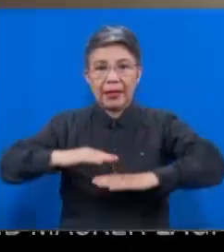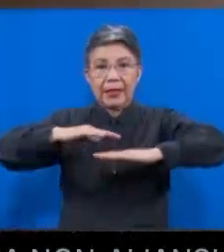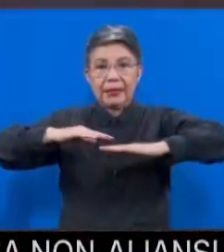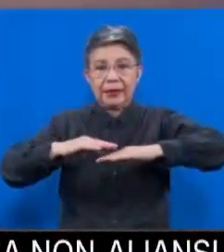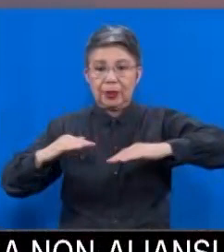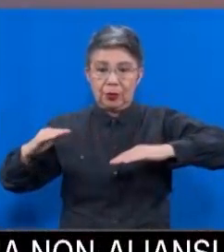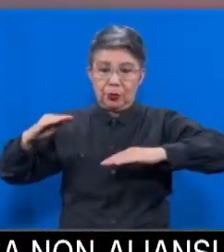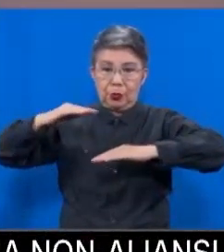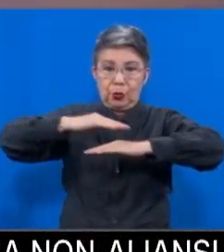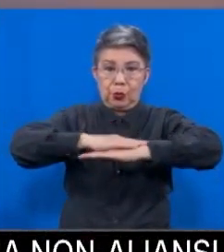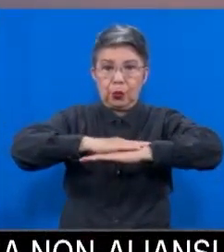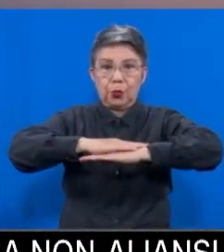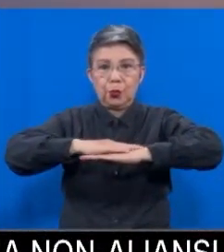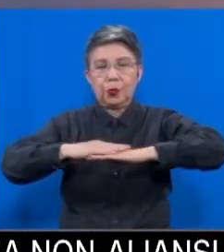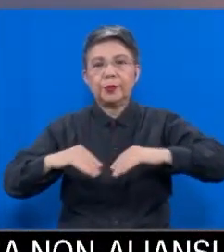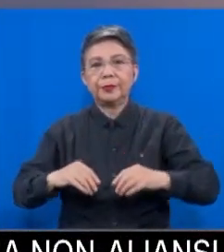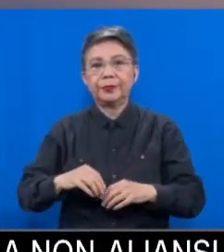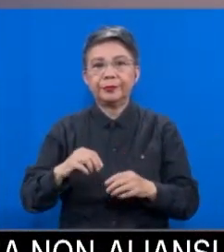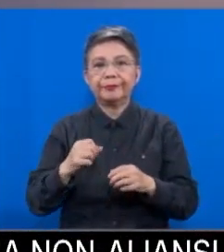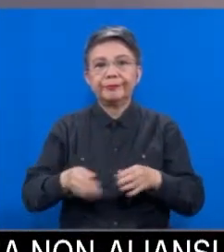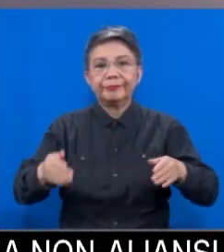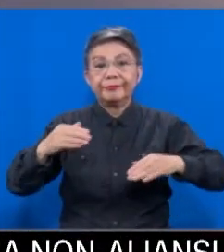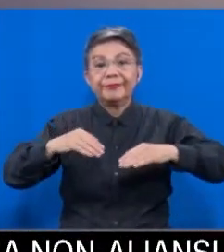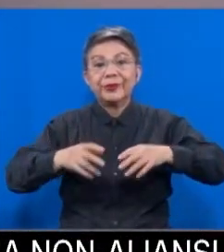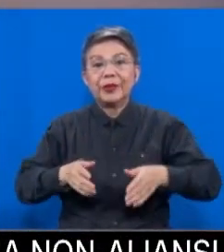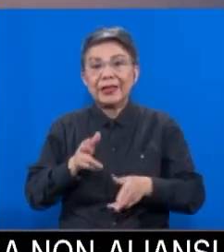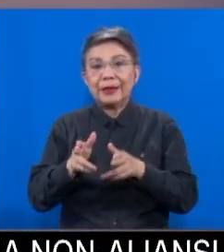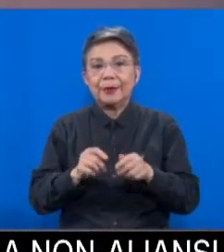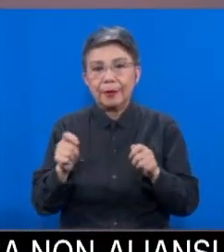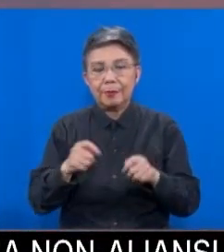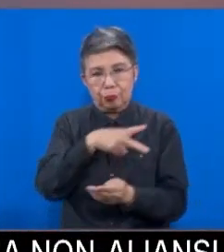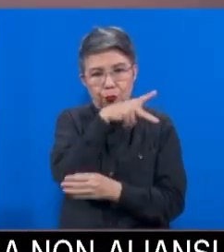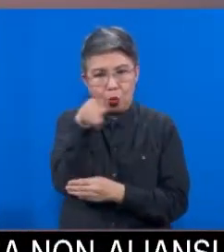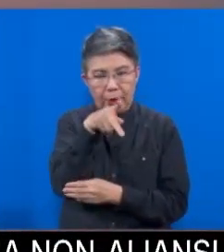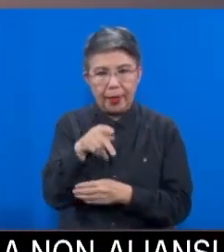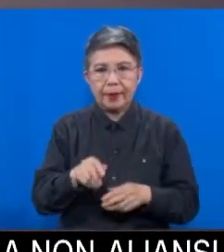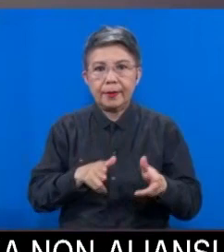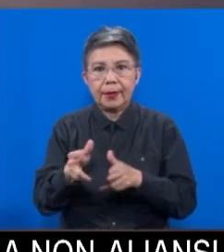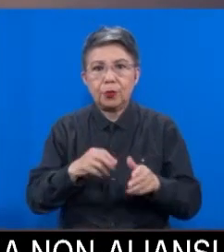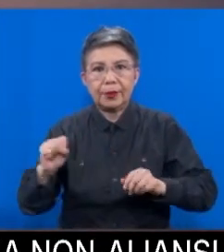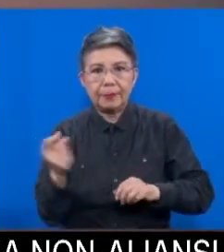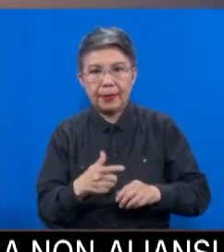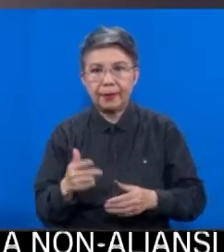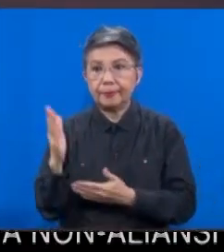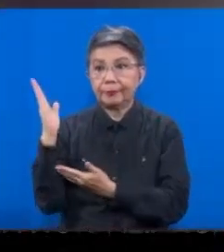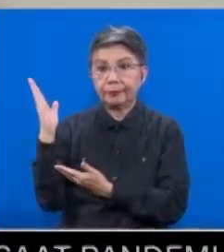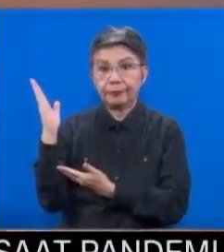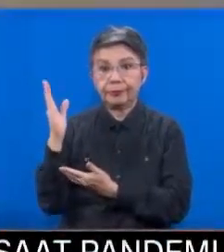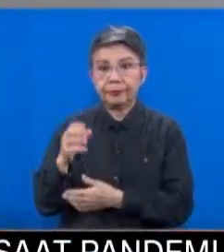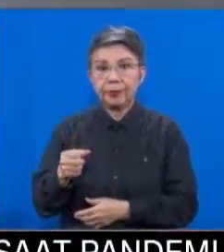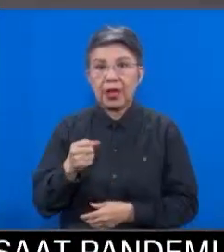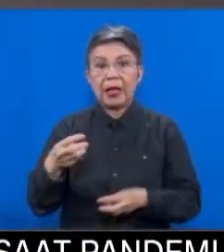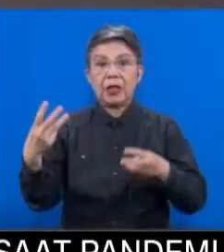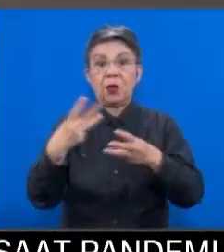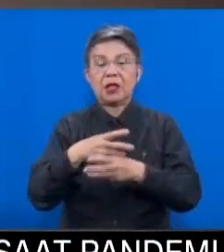Inggris itu. Sementara nih, mobil Innova yang tergaruh karena ada seri view-nya nggak bisa masuk. Sebuah video berisi narasi tol becak kayu